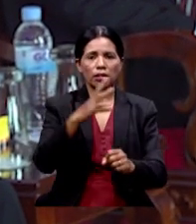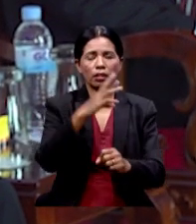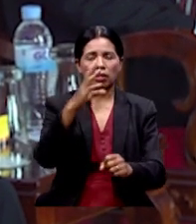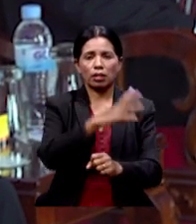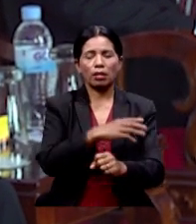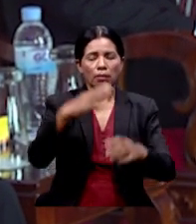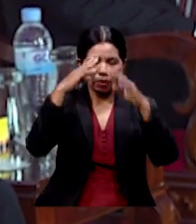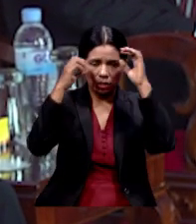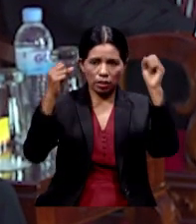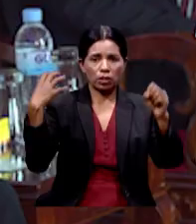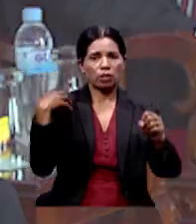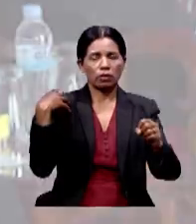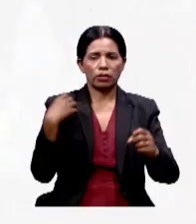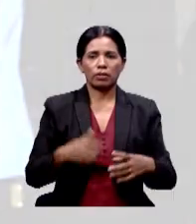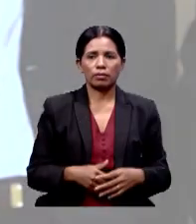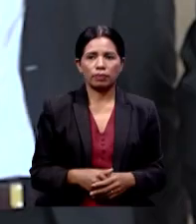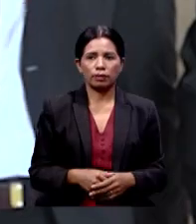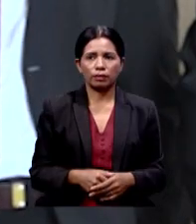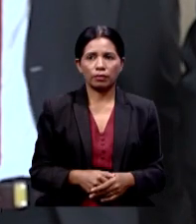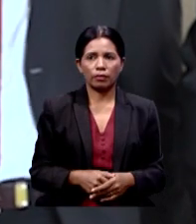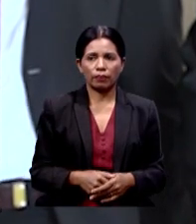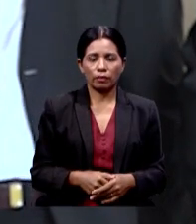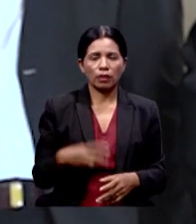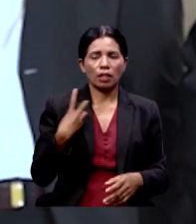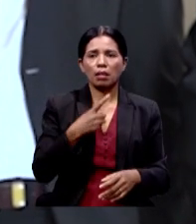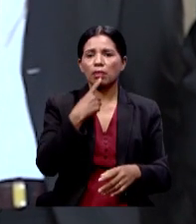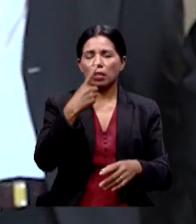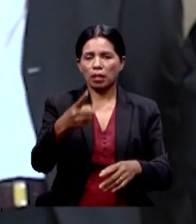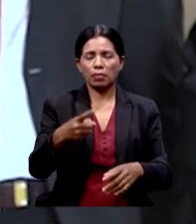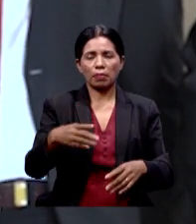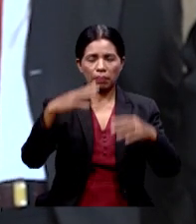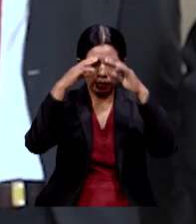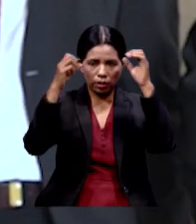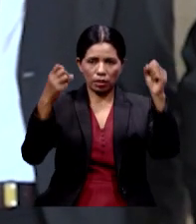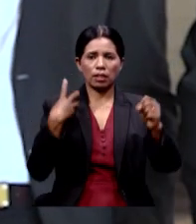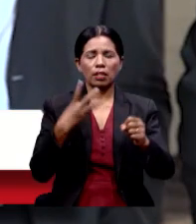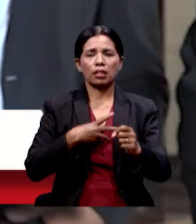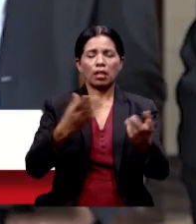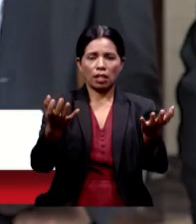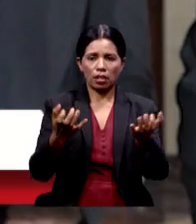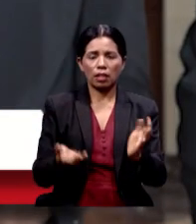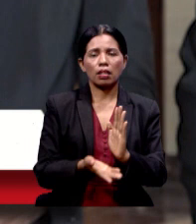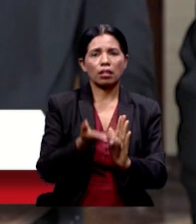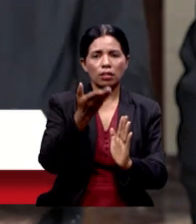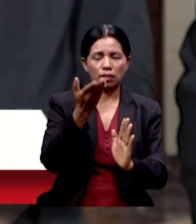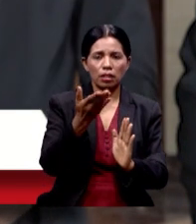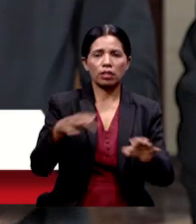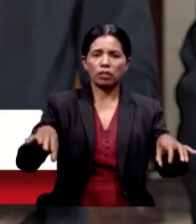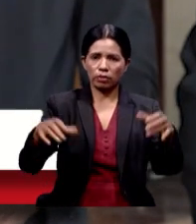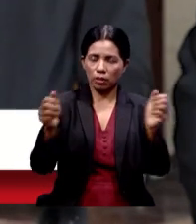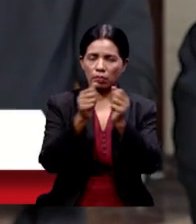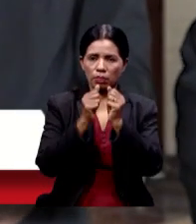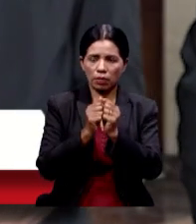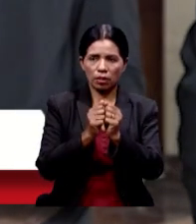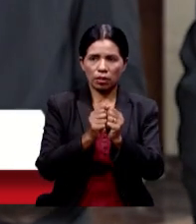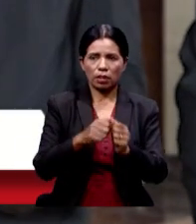Presidensial Tersane. Dan kami sampaikan kepada Bapak Presiden bahwa kita ingin meningkatkan kolaborasi antara